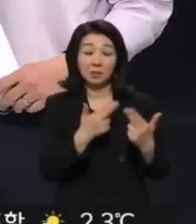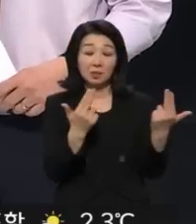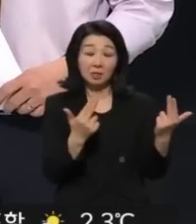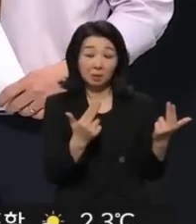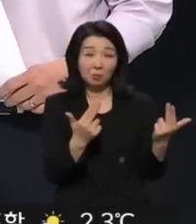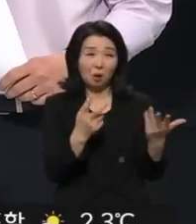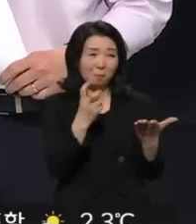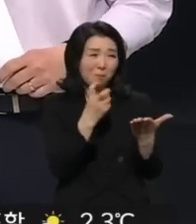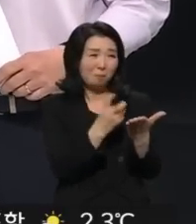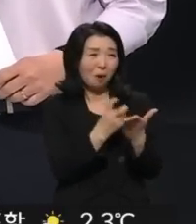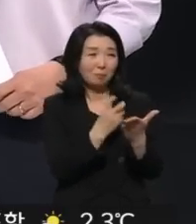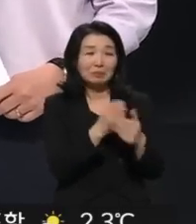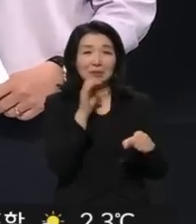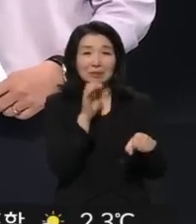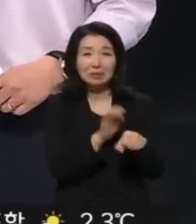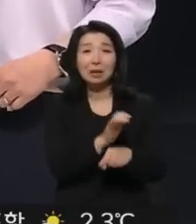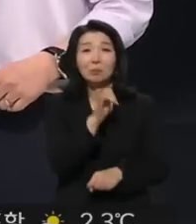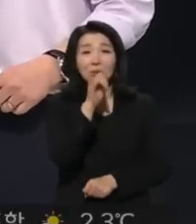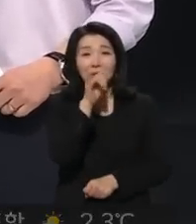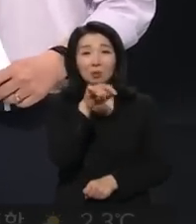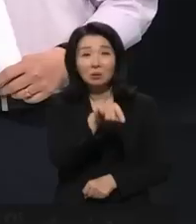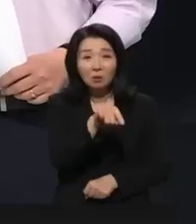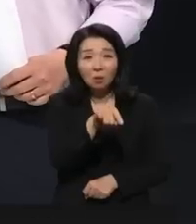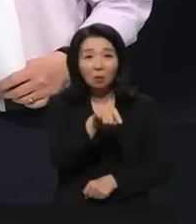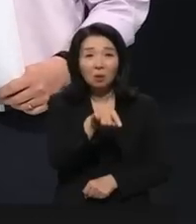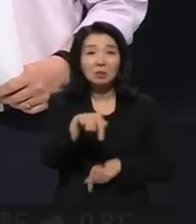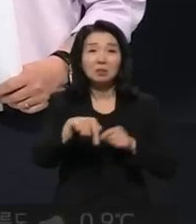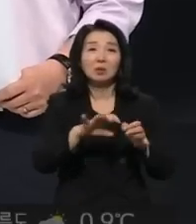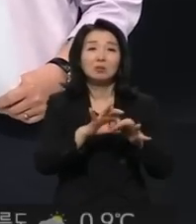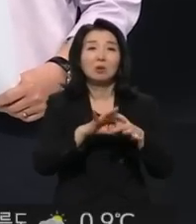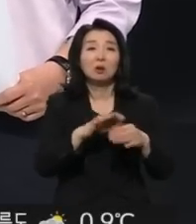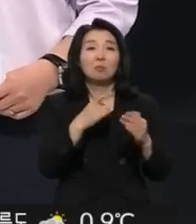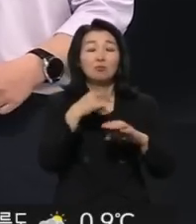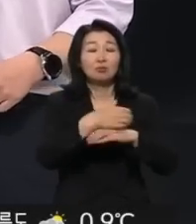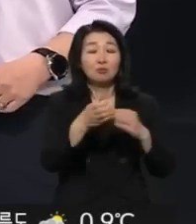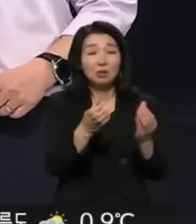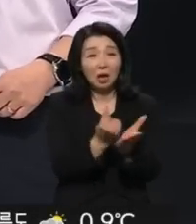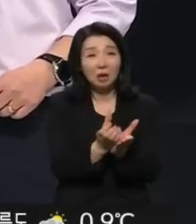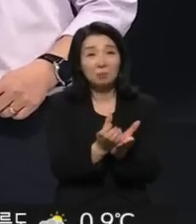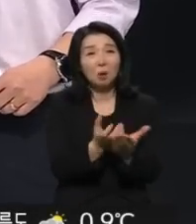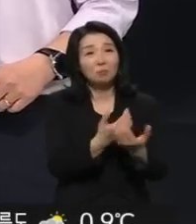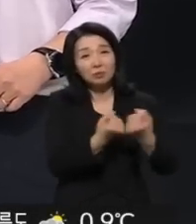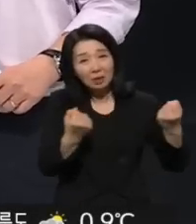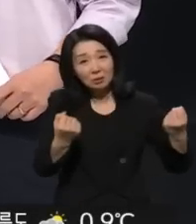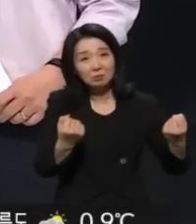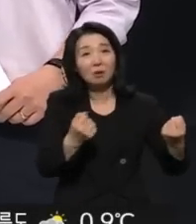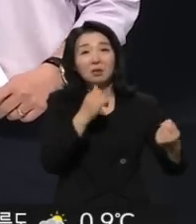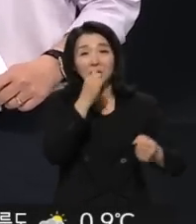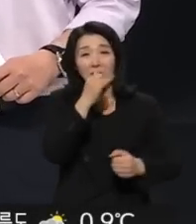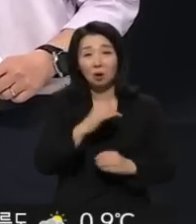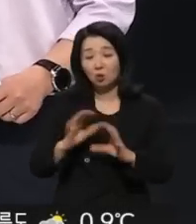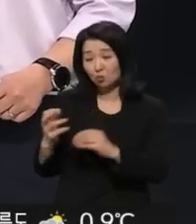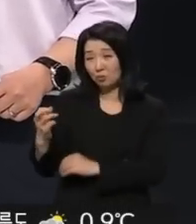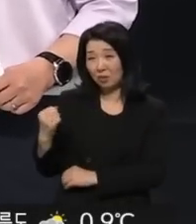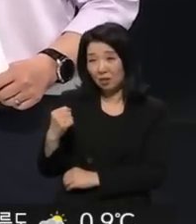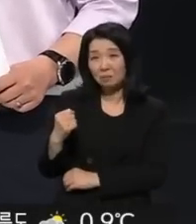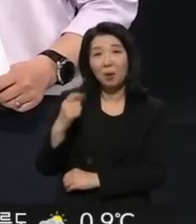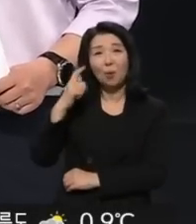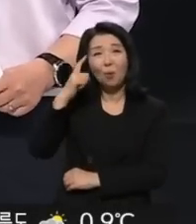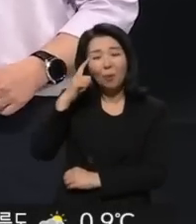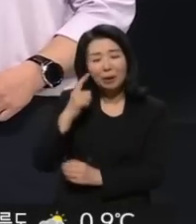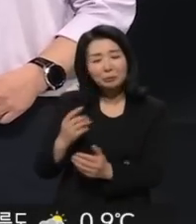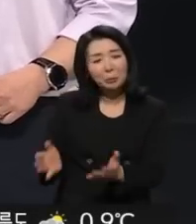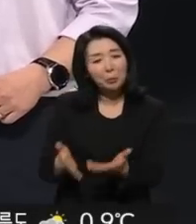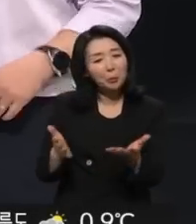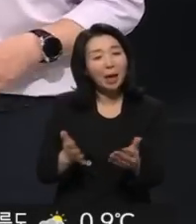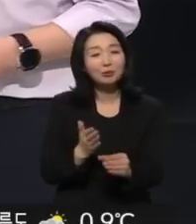리스크를 계기로 정치권 일부에선 민주당 분당설도 솔솔 흘러나오고 있죠. 국민의힘에서 열심히 군부를